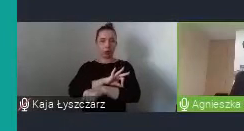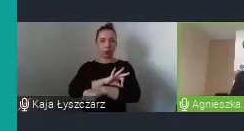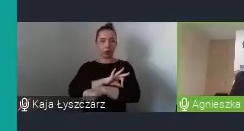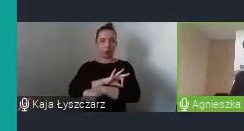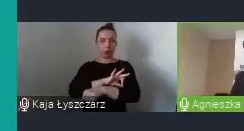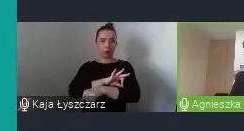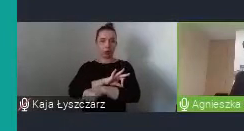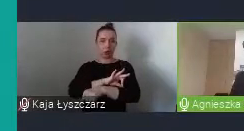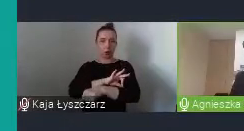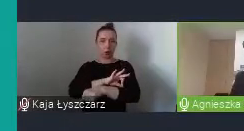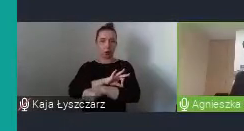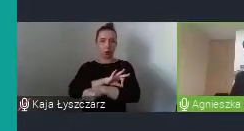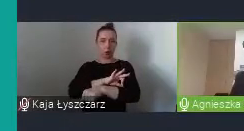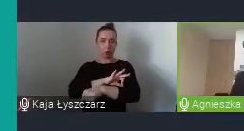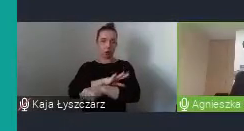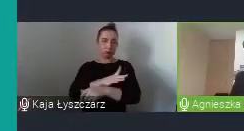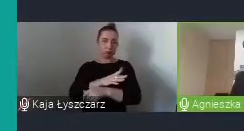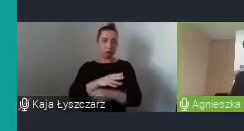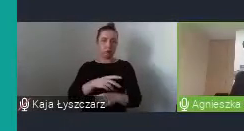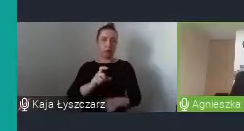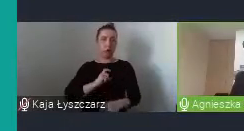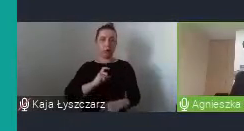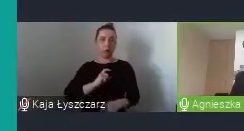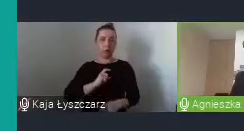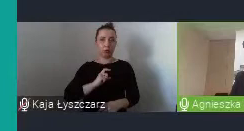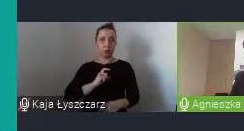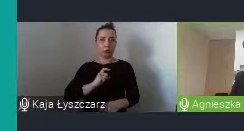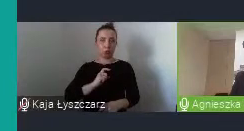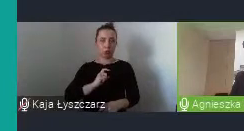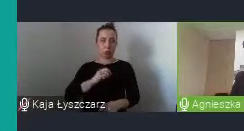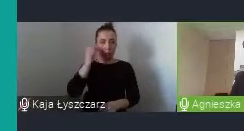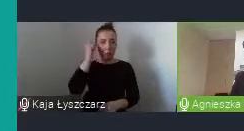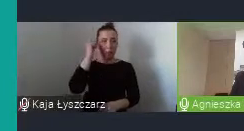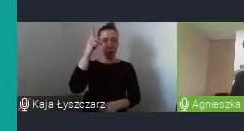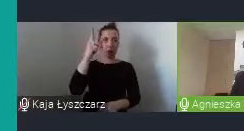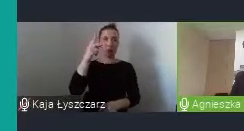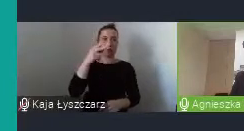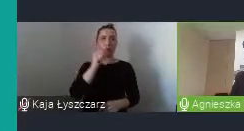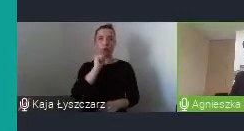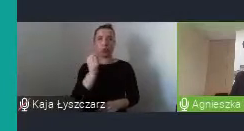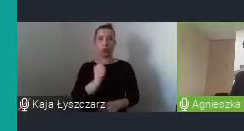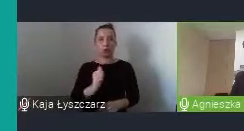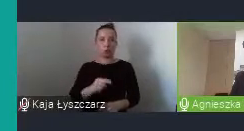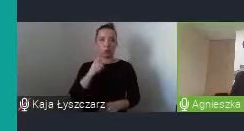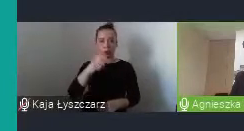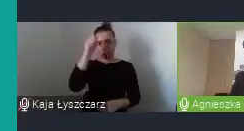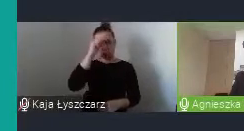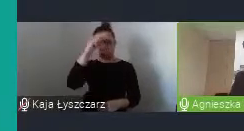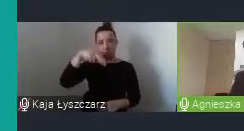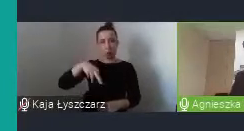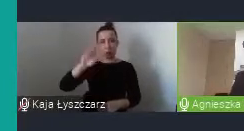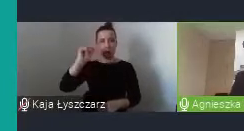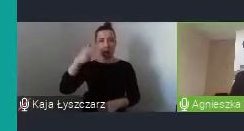stałym sekretariacie, tak to chyba należałoby przetłumaczyć, takiej inicjatywy Unii Europejskiej, która się nazywa Urban Innovative